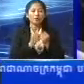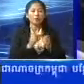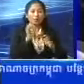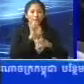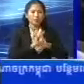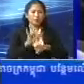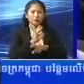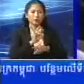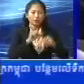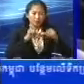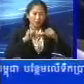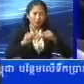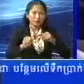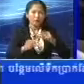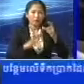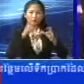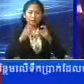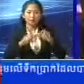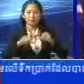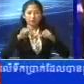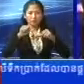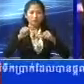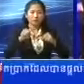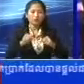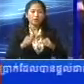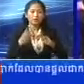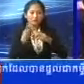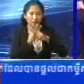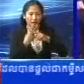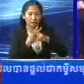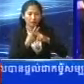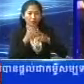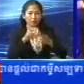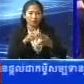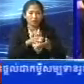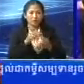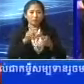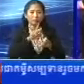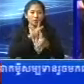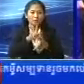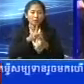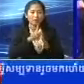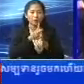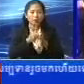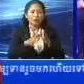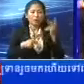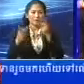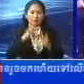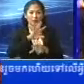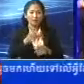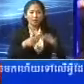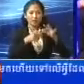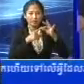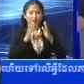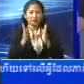ក្រសួងនៅតែបន្តនៅដំណើរការជាបន្តទៀតក្នុងការបណ្ដុះបណ្ដាលនិងផ្ដល់មុខរបរជូនប្រជាជនកម្ពុជាពិសេសជនពិ